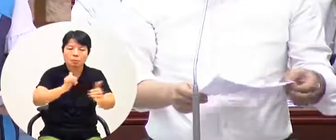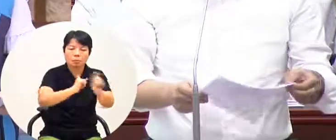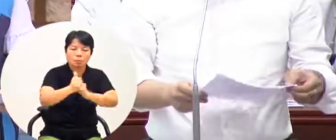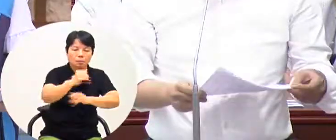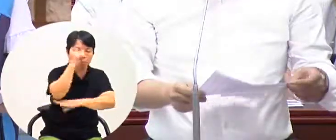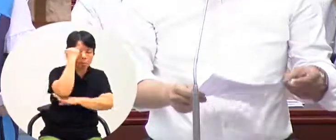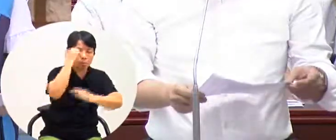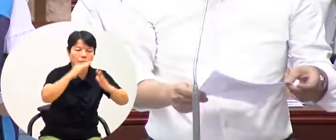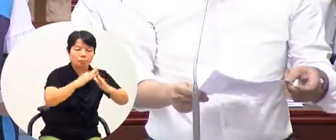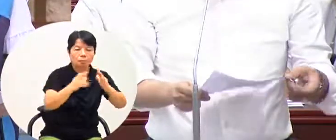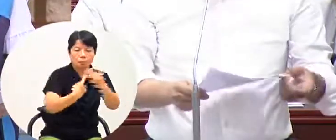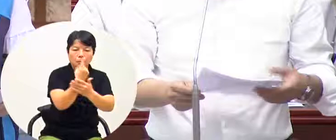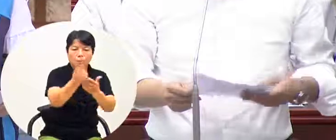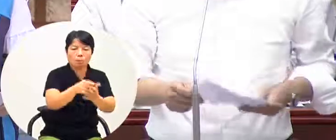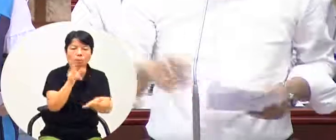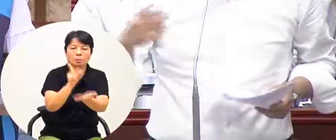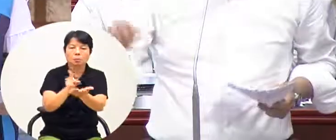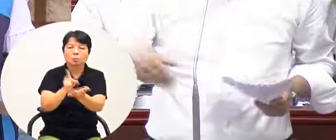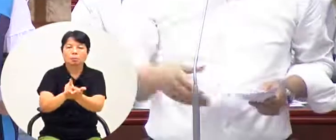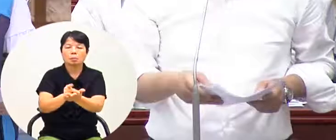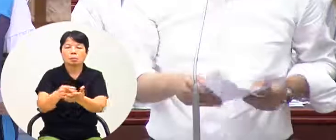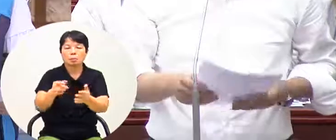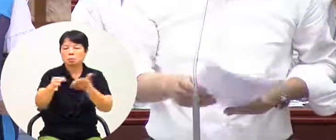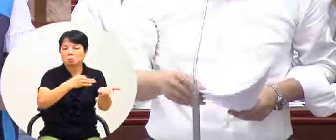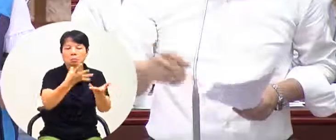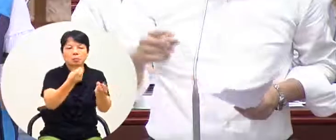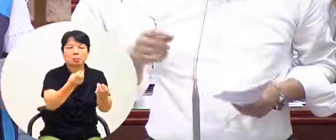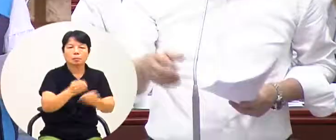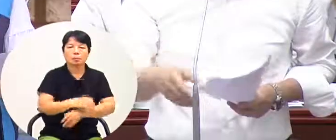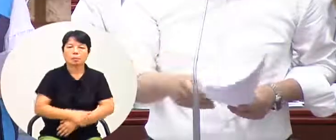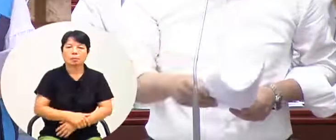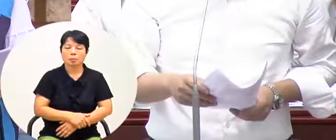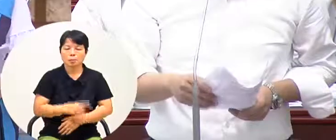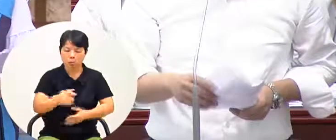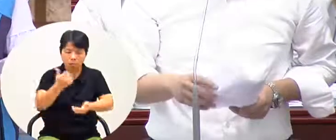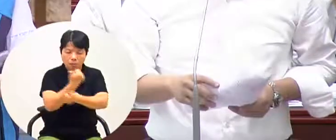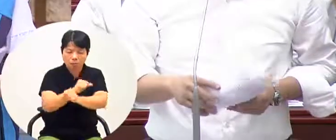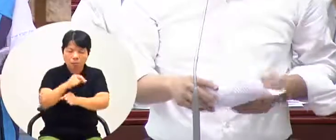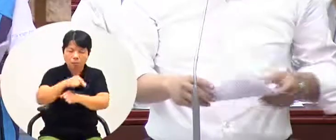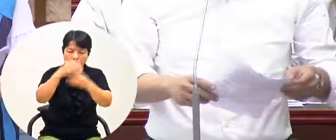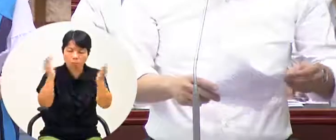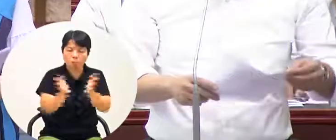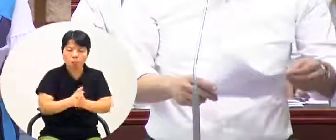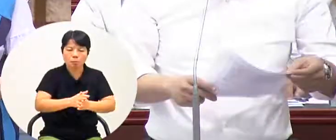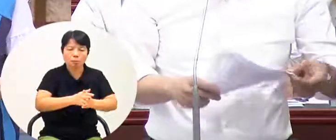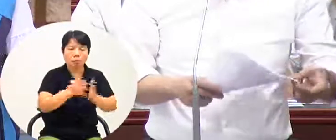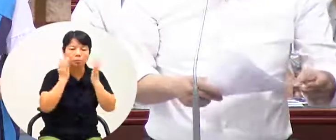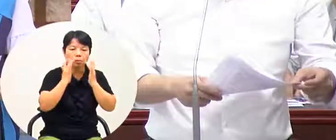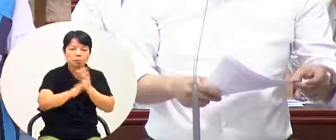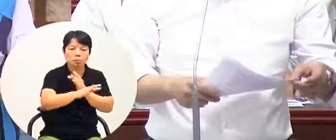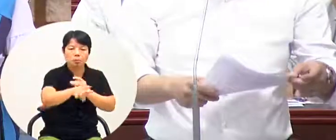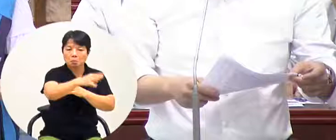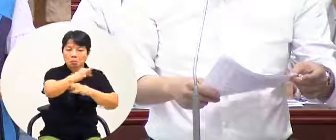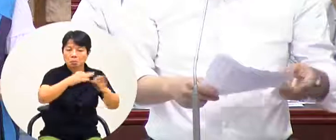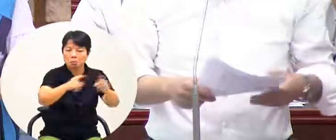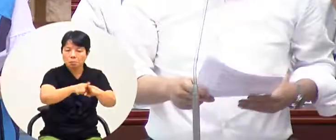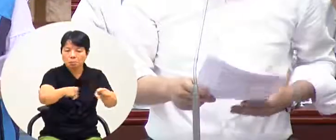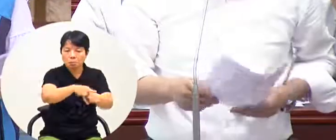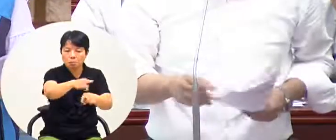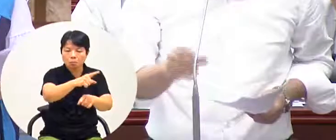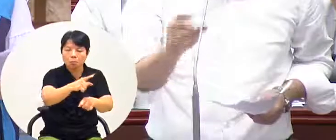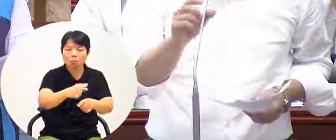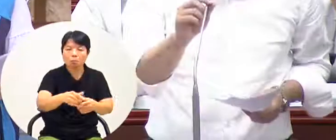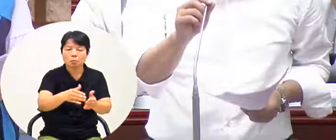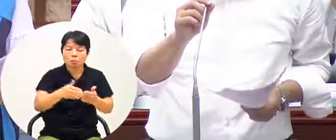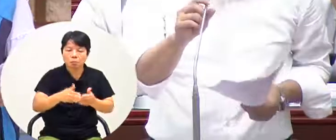售，因为其实要考虑到这个整个市场的运作的状况，那以及政府资源他